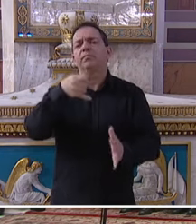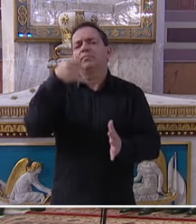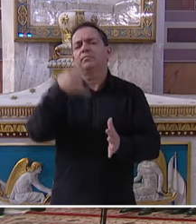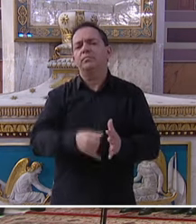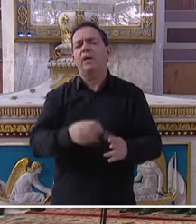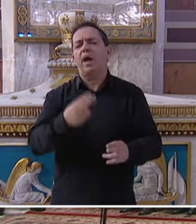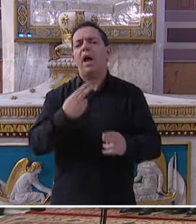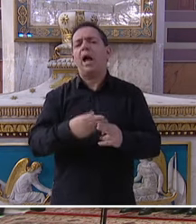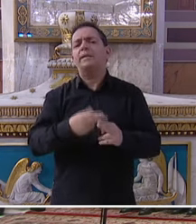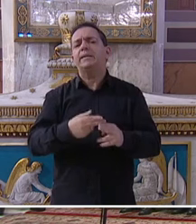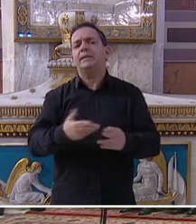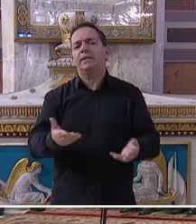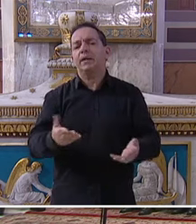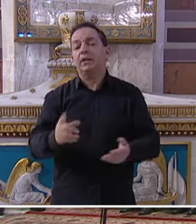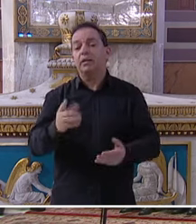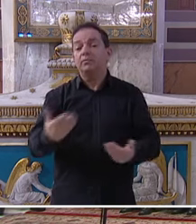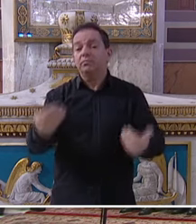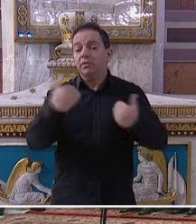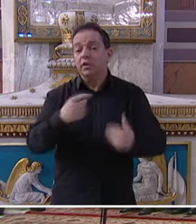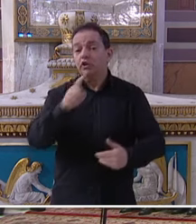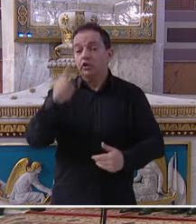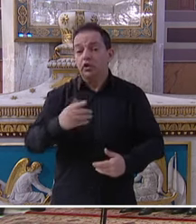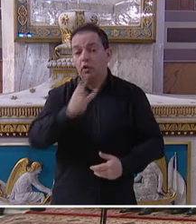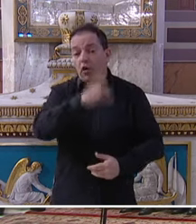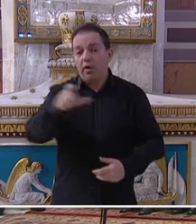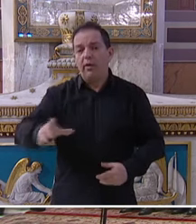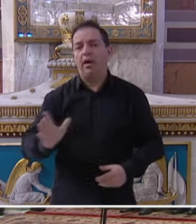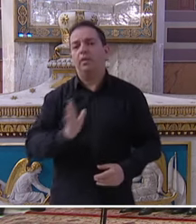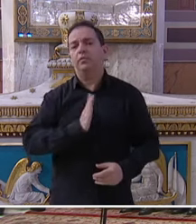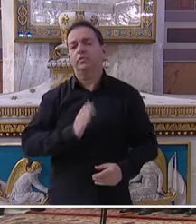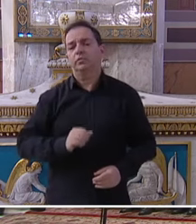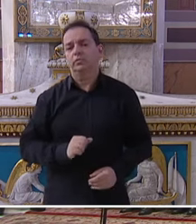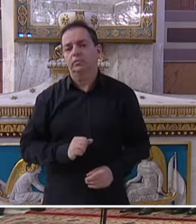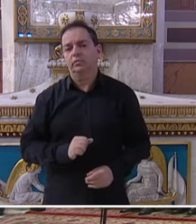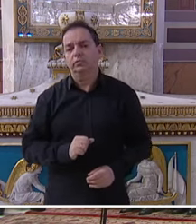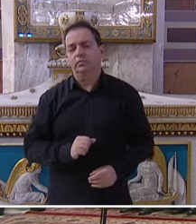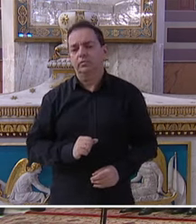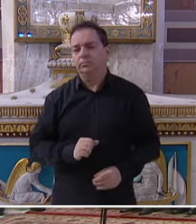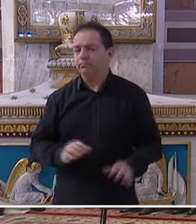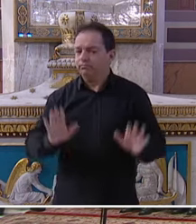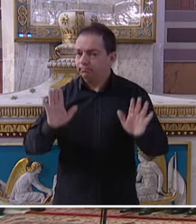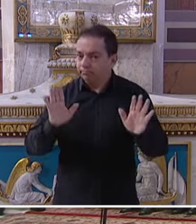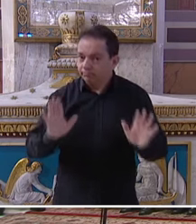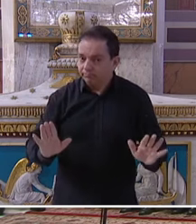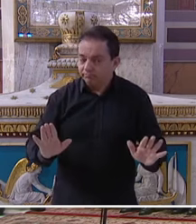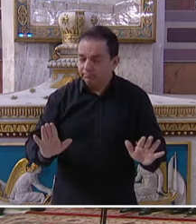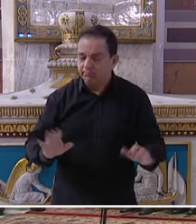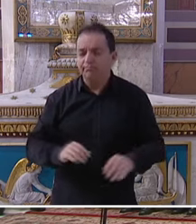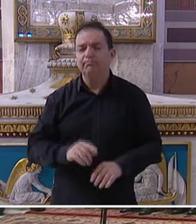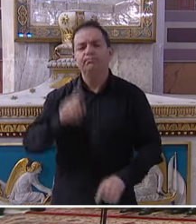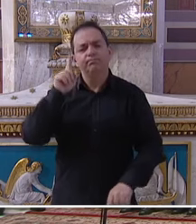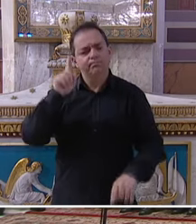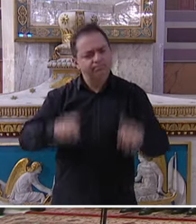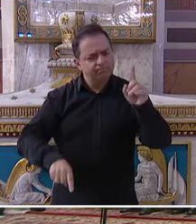και αξία στην ζωή του κάθε ανθρώπου. Όμως, όχι σπάνια